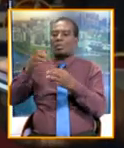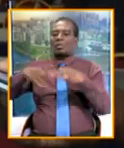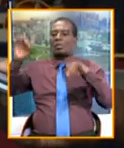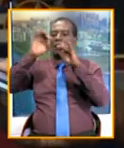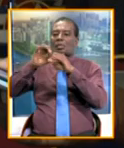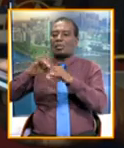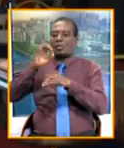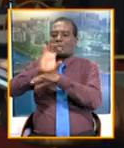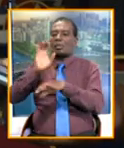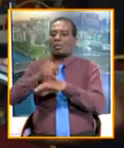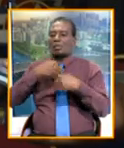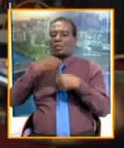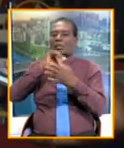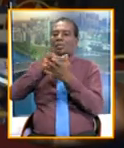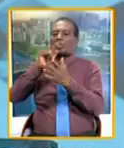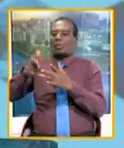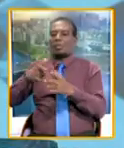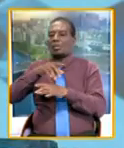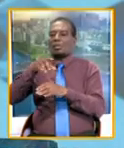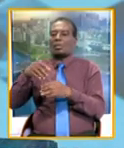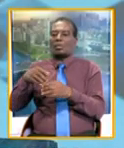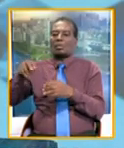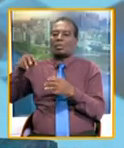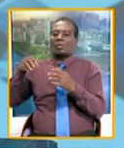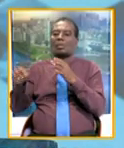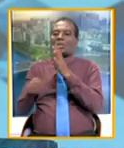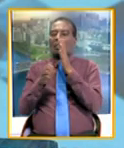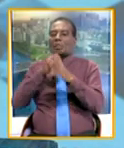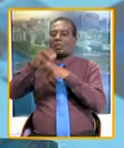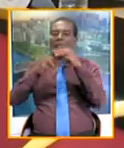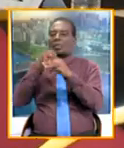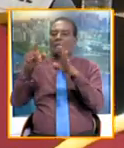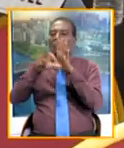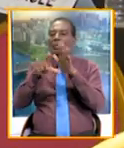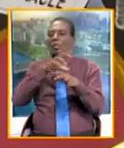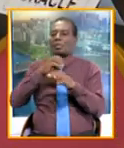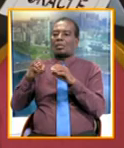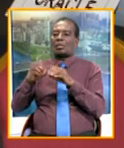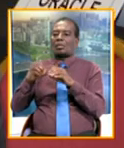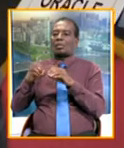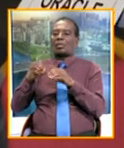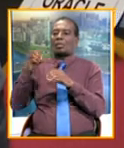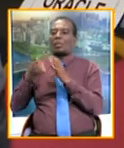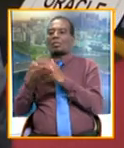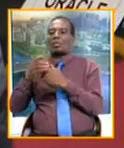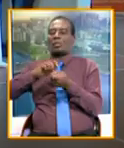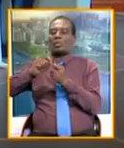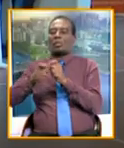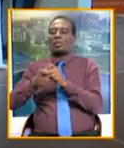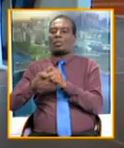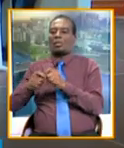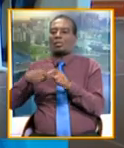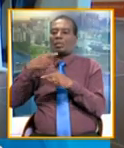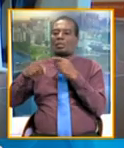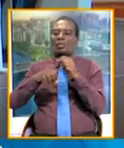dote de sa propre stratégie et c'est ce que nous venons faire. L'économie mondiale est en train d'être modélée par une transformation numérique rapide